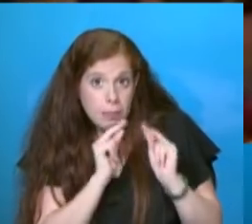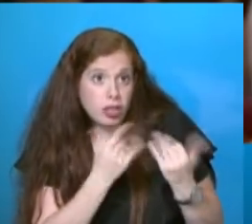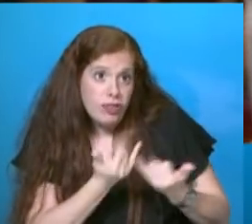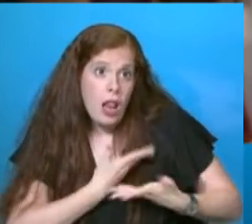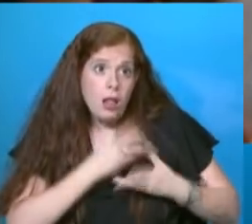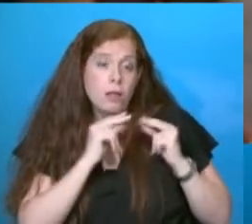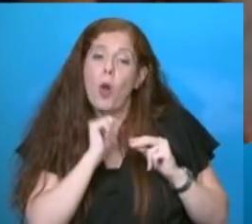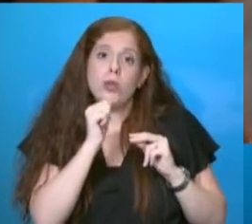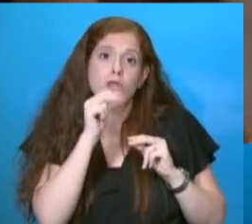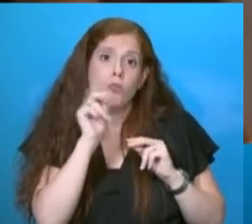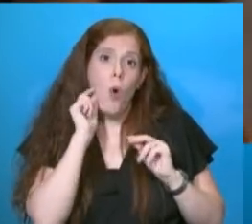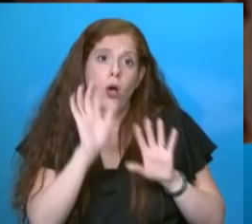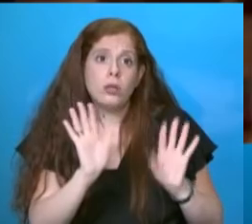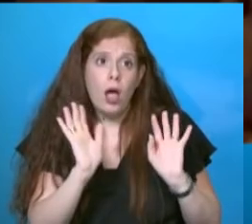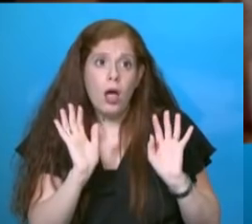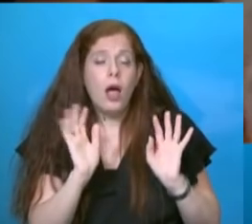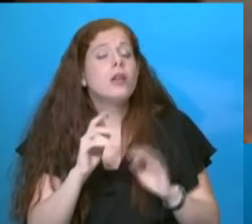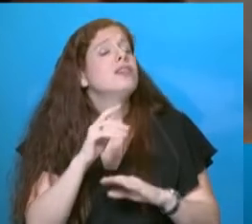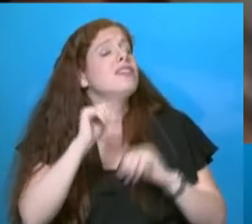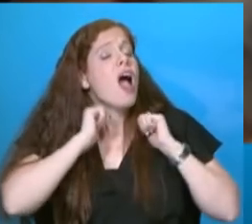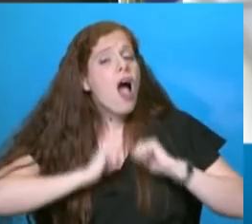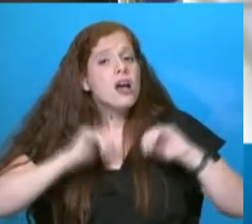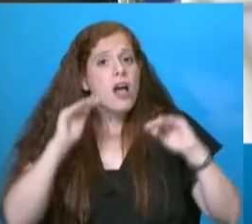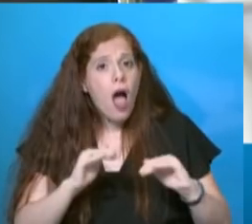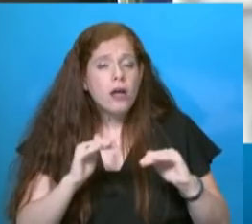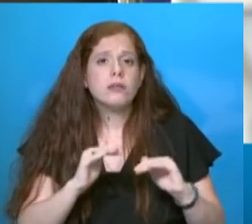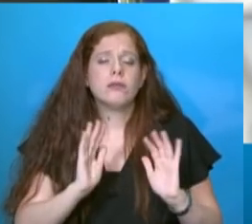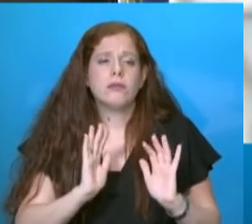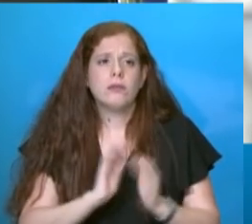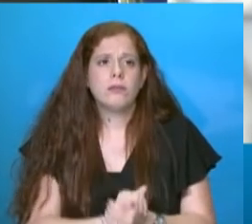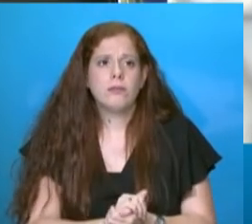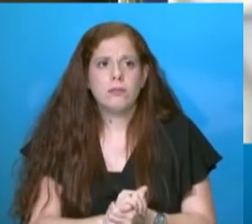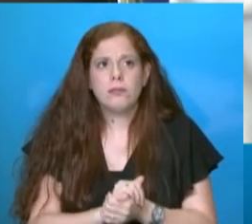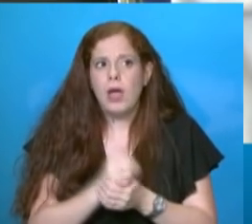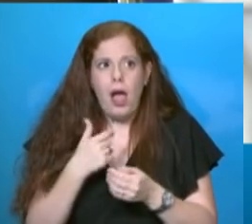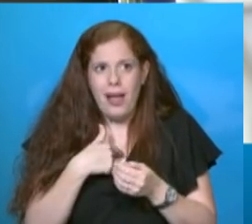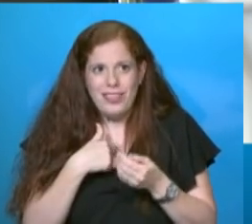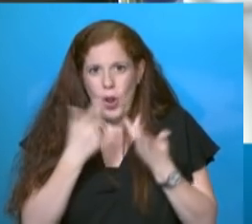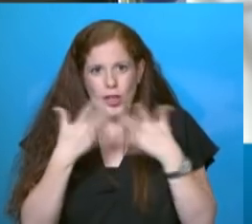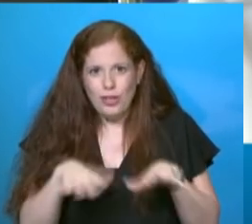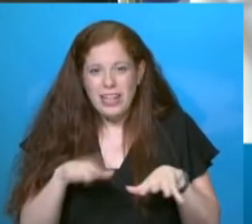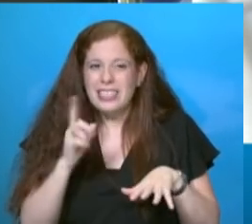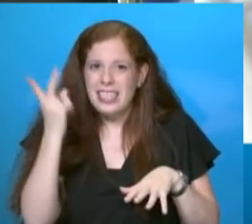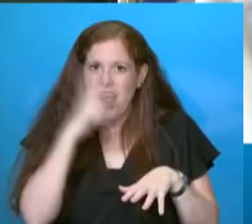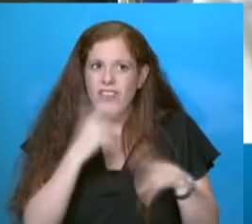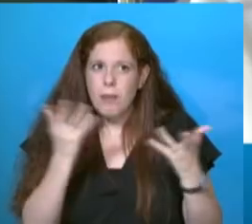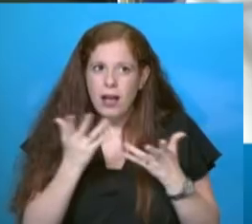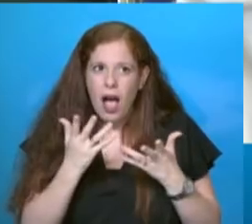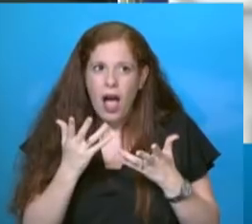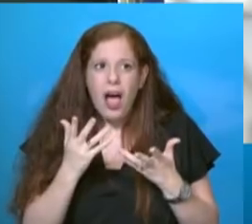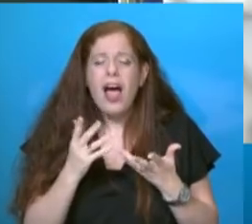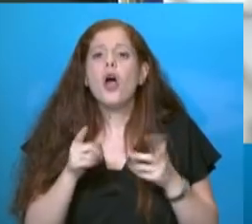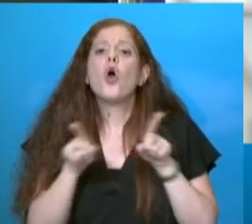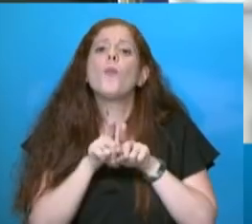תירגע, תירגע, ותורא לי פתרונות. אני לא נכשלתי, אתה צריך להבין מה קרה כאן. בובות על חוטים, אריה